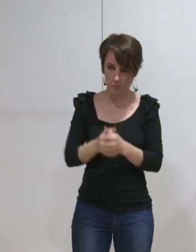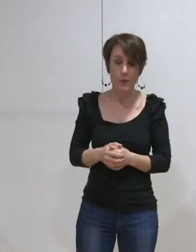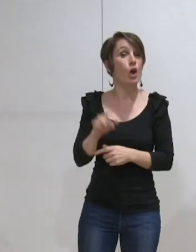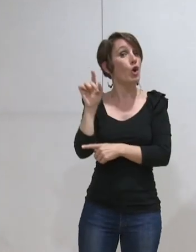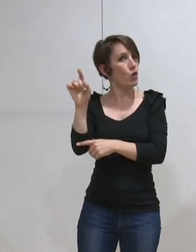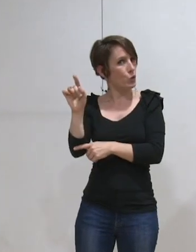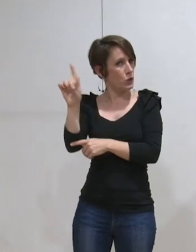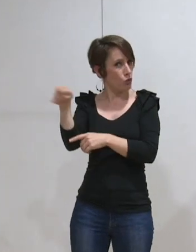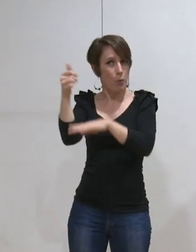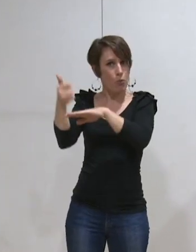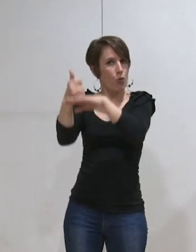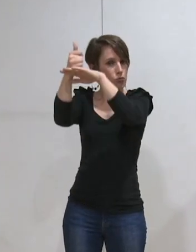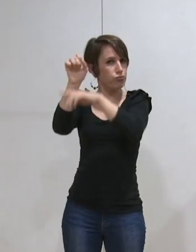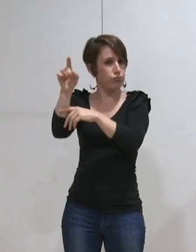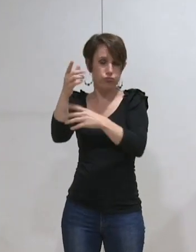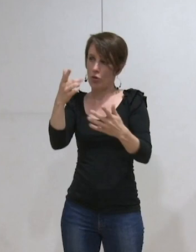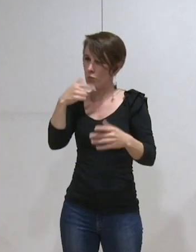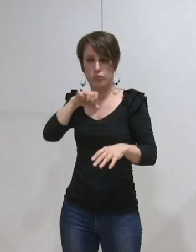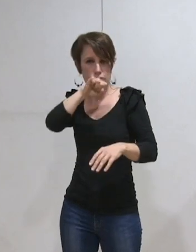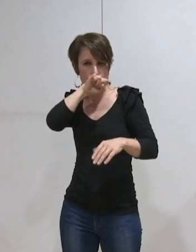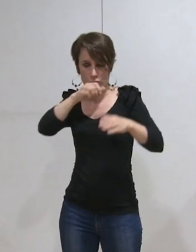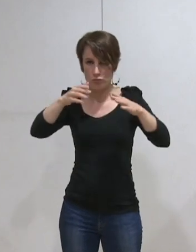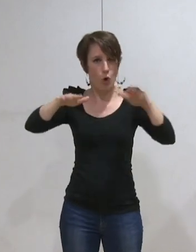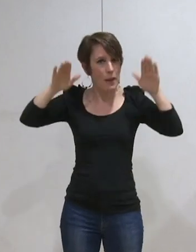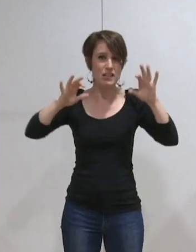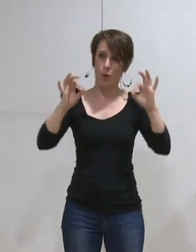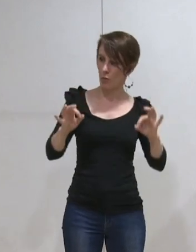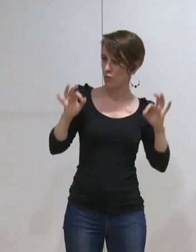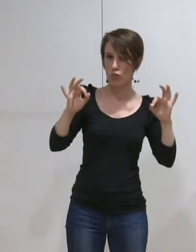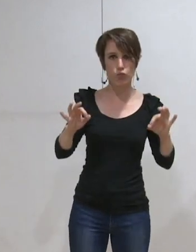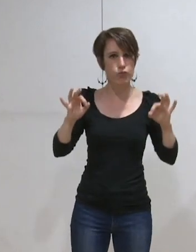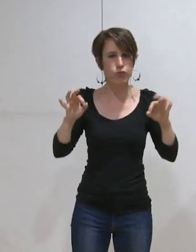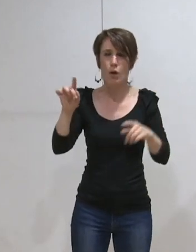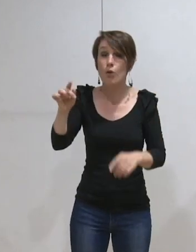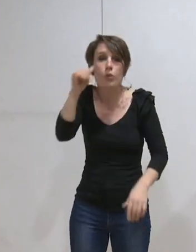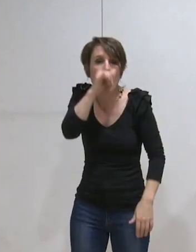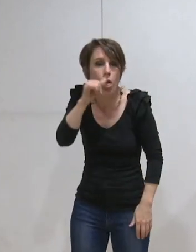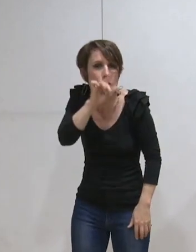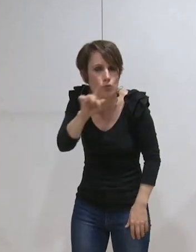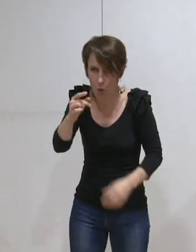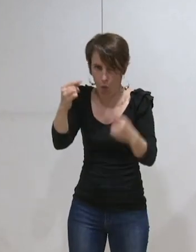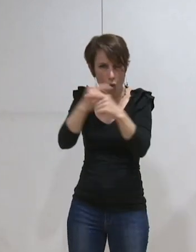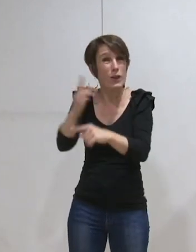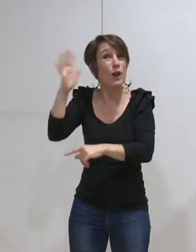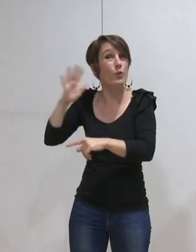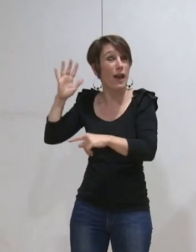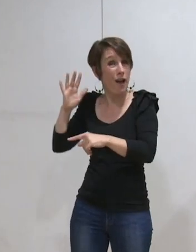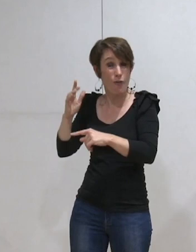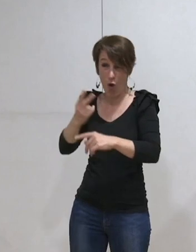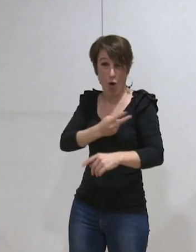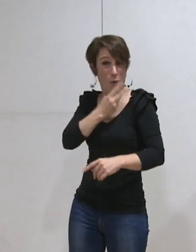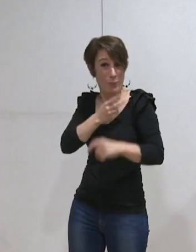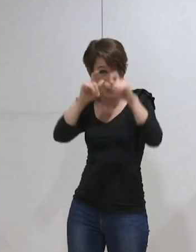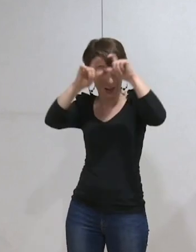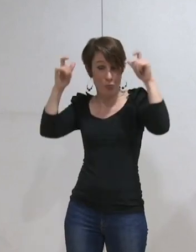modéré et nous savons en plus que c'est tout sauf un imbécile il était docteur en médecine et professeur de médecine en faculté donc nous